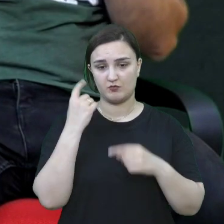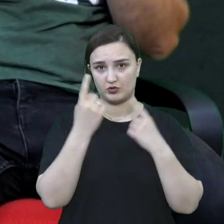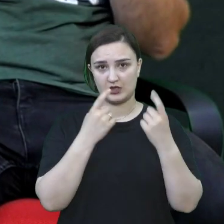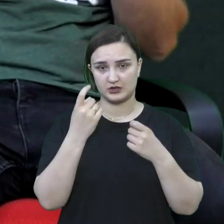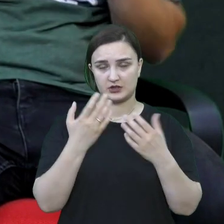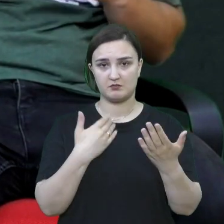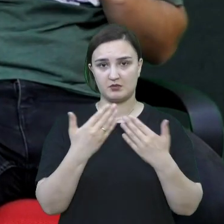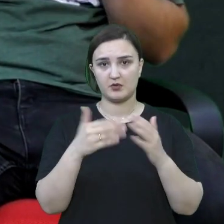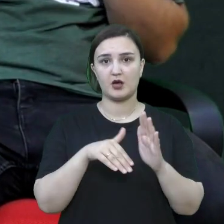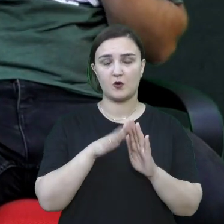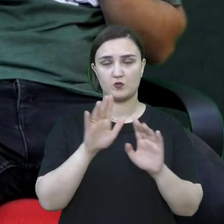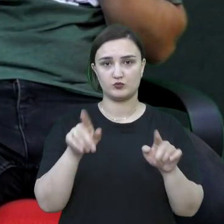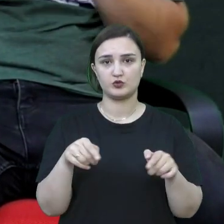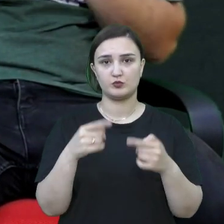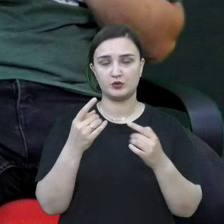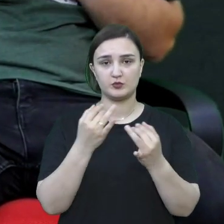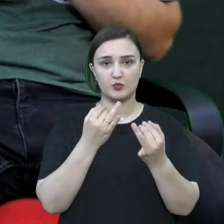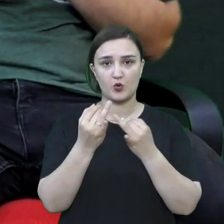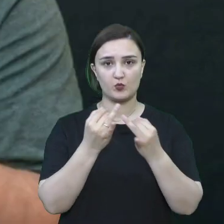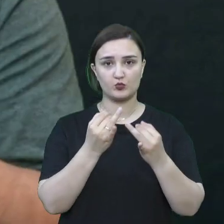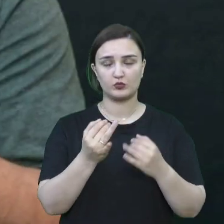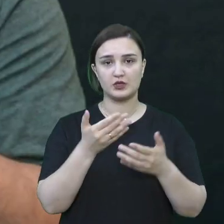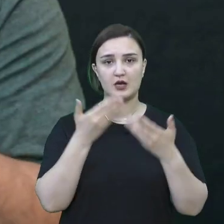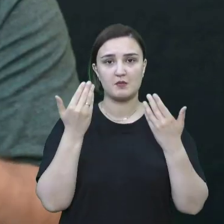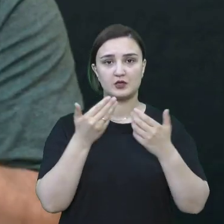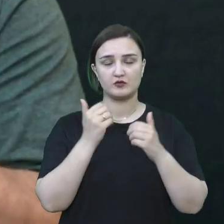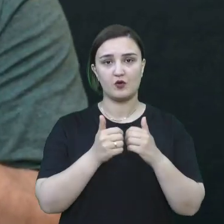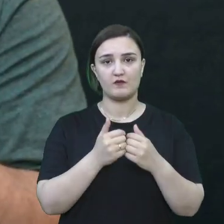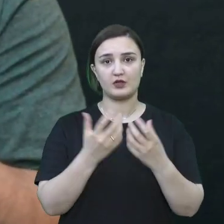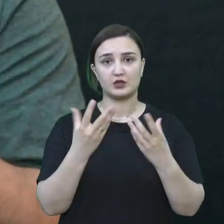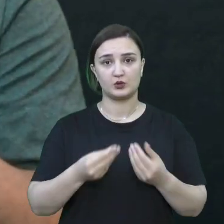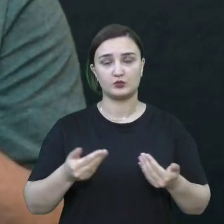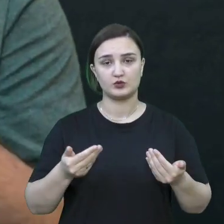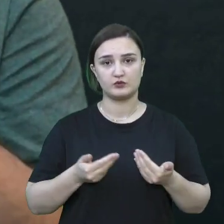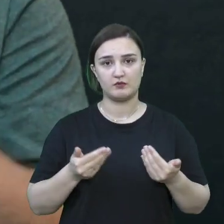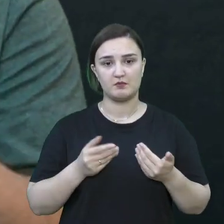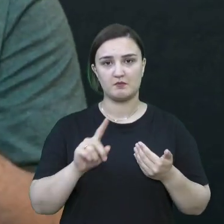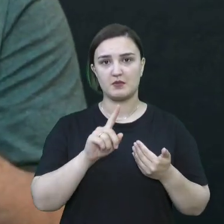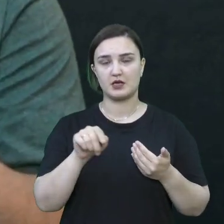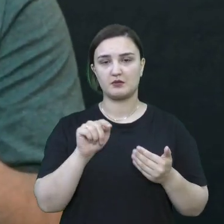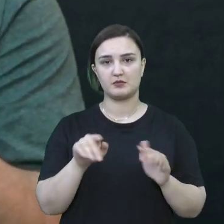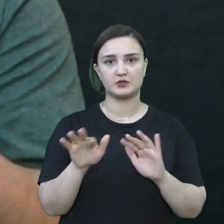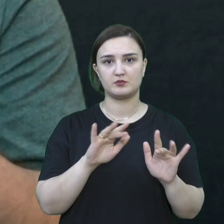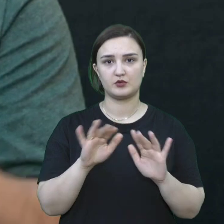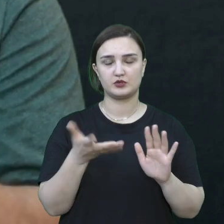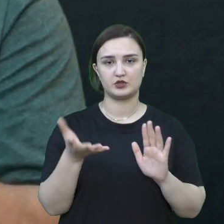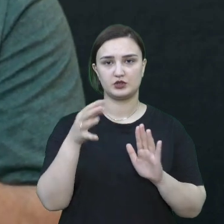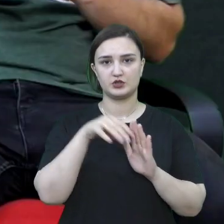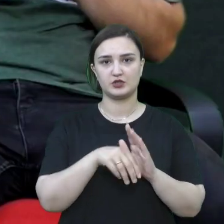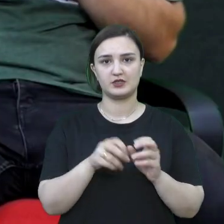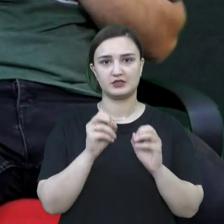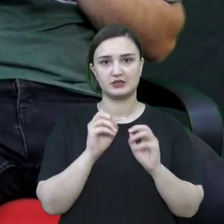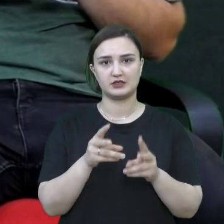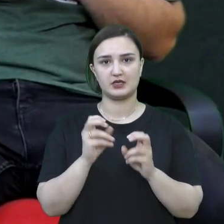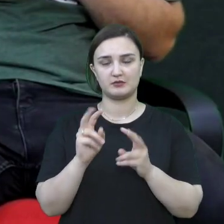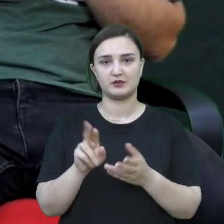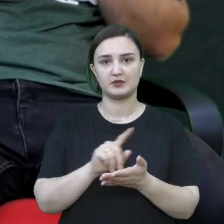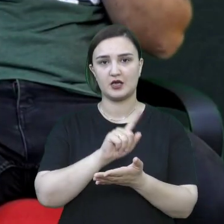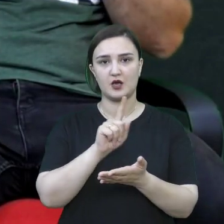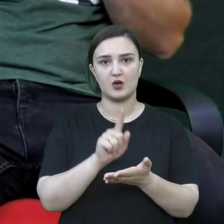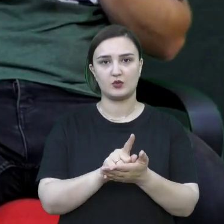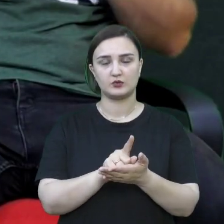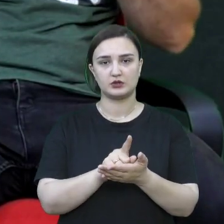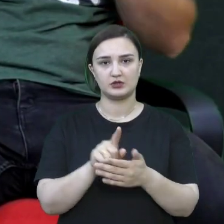მიმოსვლა აუმჯობესებს კომუნიკაციას და ამარტივებს ყოველდღიურ ცხოვრებას, თუმცა ეს პროცესი შეიცავს საფრთხეებსაც და